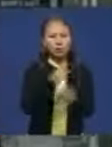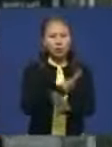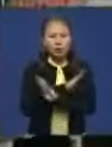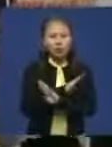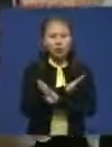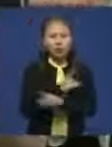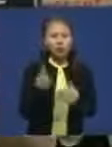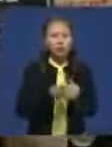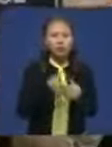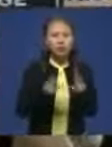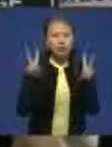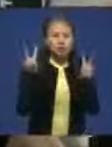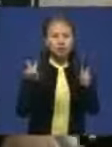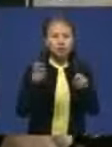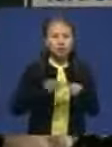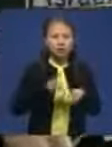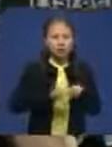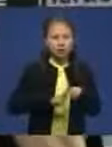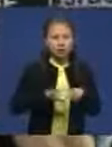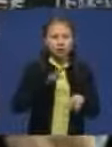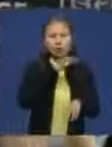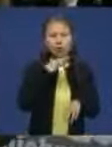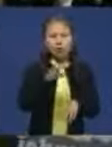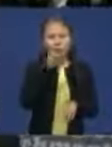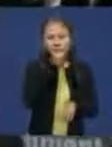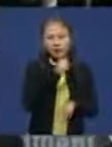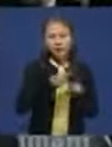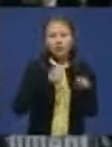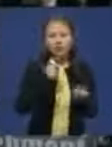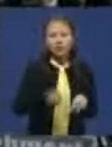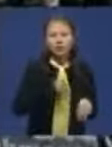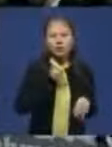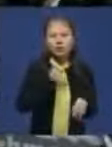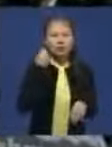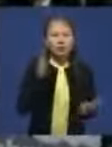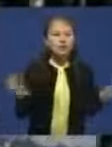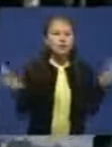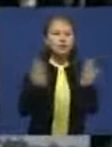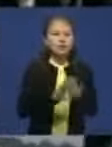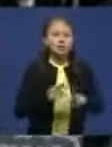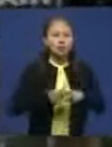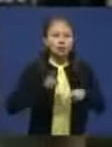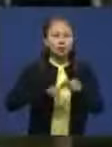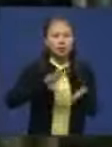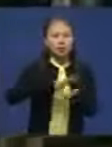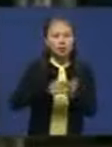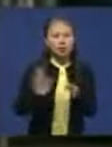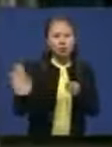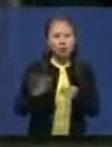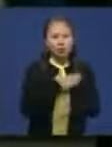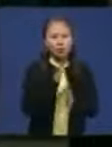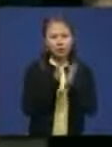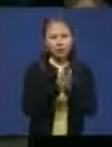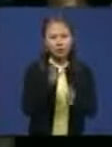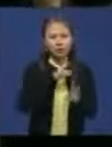маршы деп атаған. Сөйтіп бір топ адам қолдарына үндемеске амал жоқ, әскери қылмыс доғарылсын, Газа секторындағы блокада алынып тасталсын деген